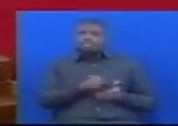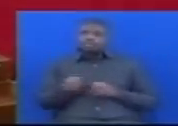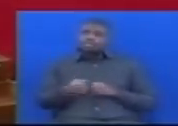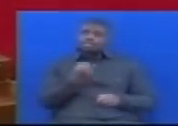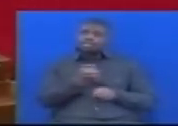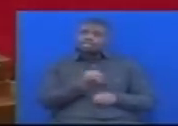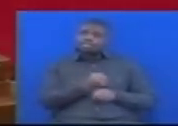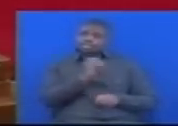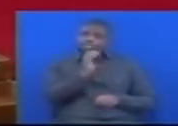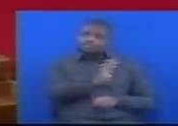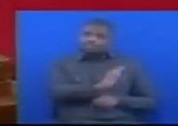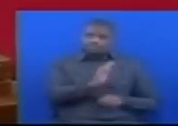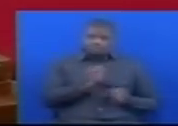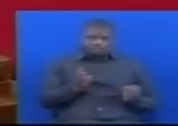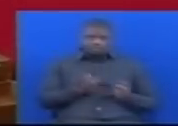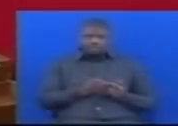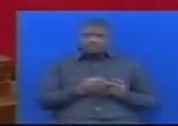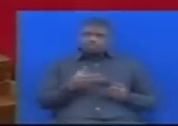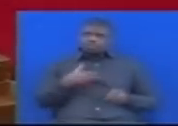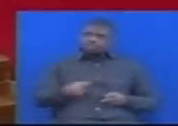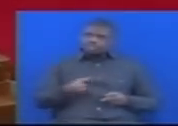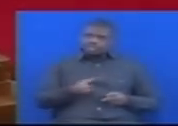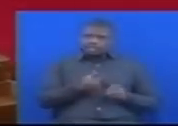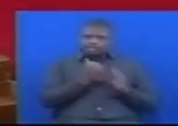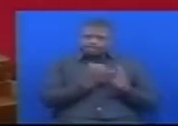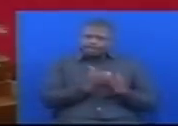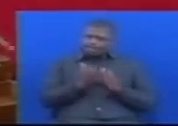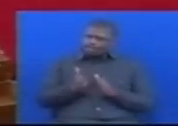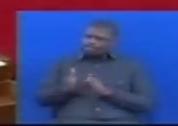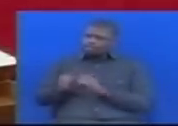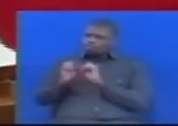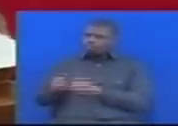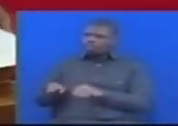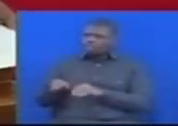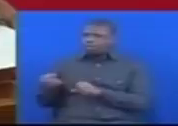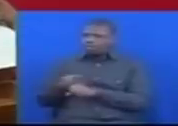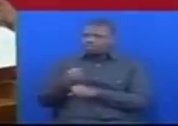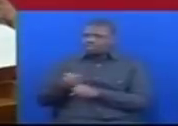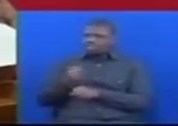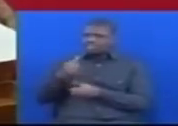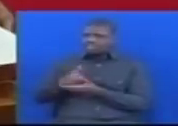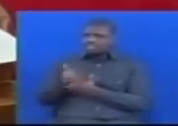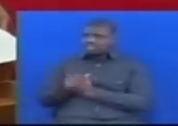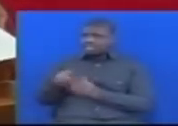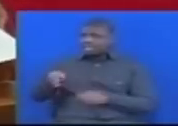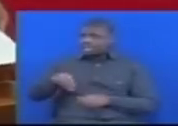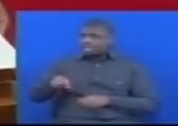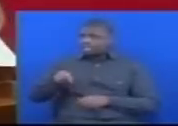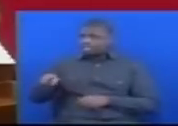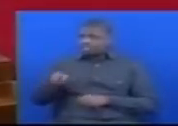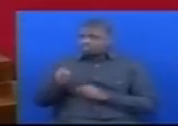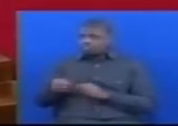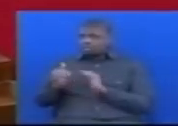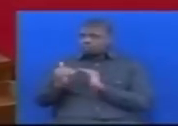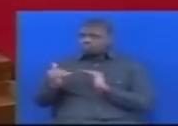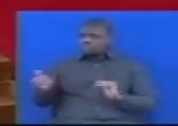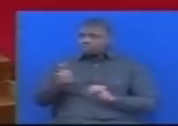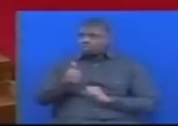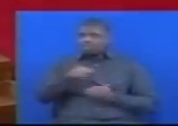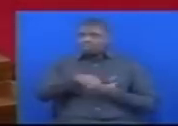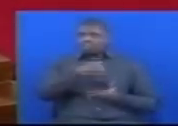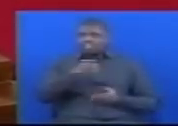ufanisi. Aidha, wizara itawapanga upya watumishi wa sekta ya ardhi ili kuwa na uwiano wenye